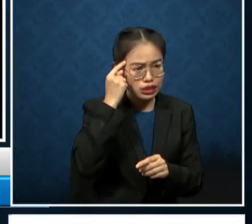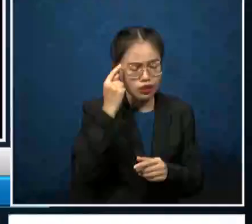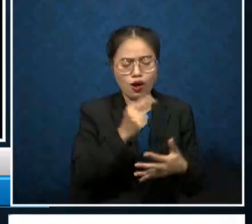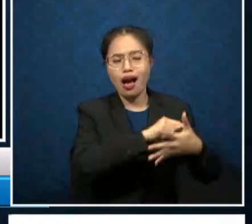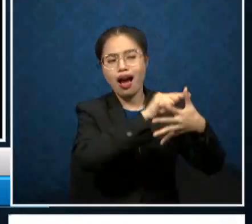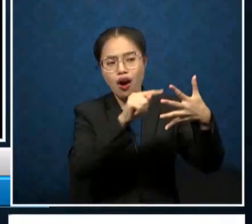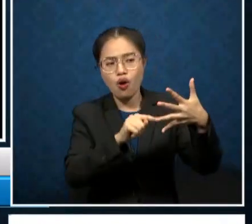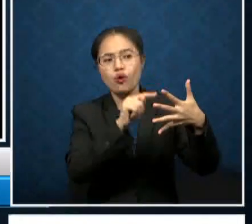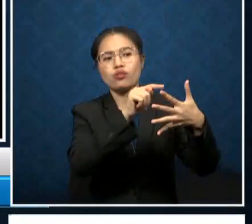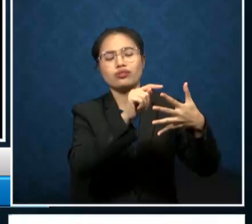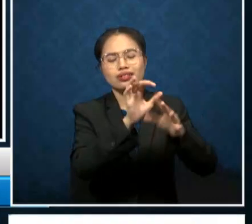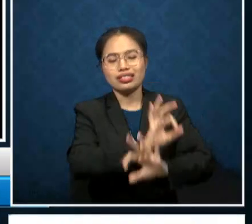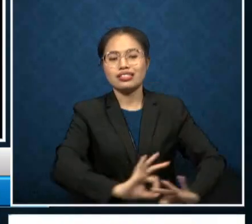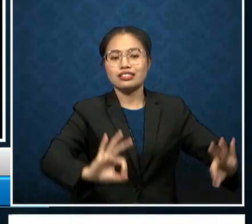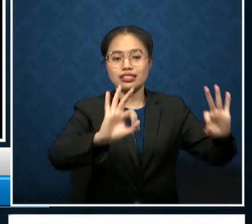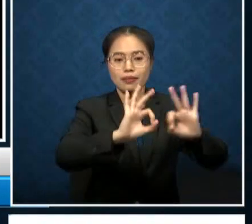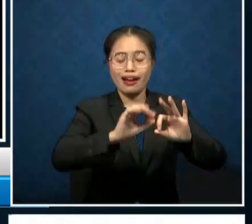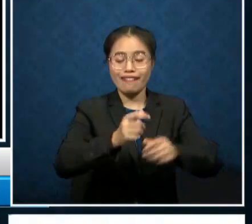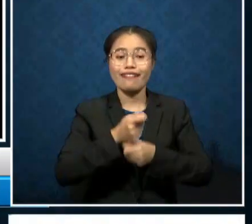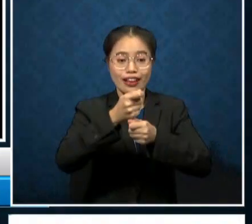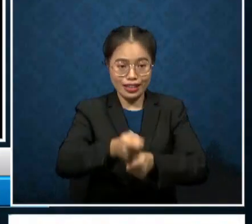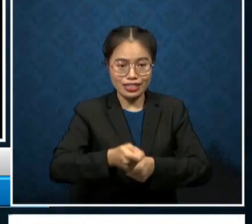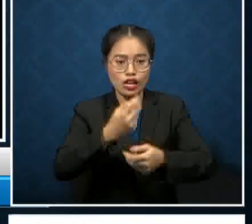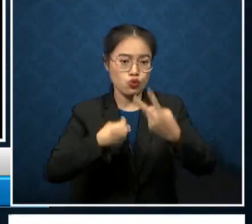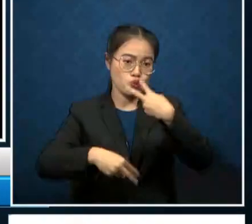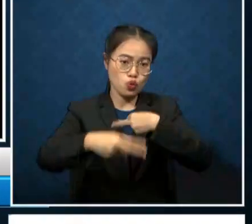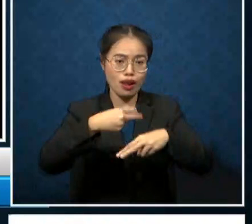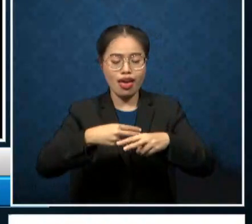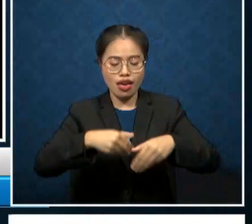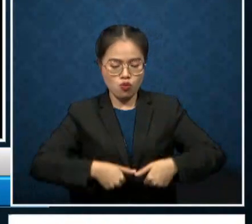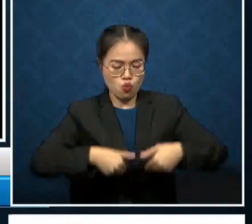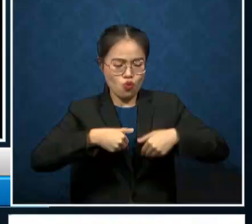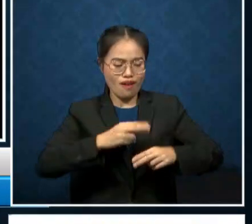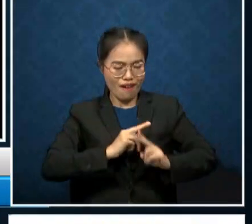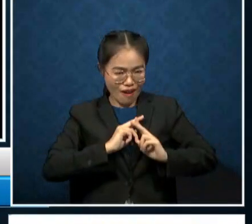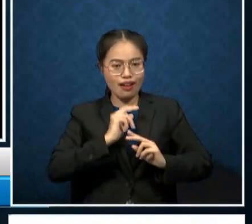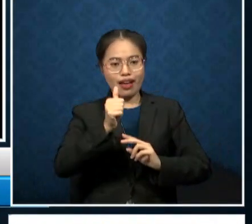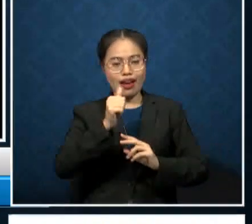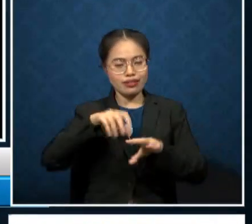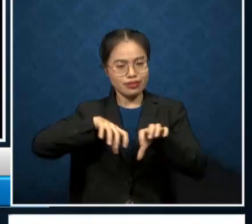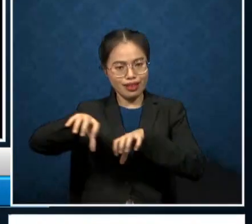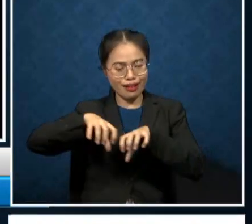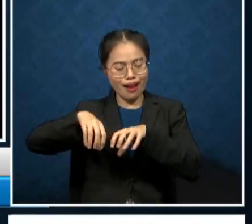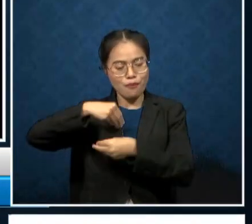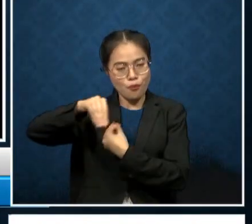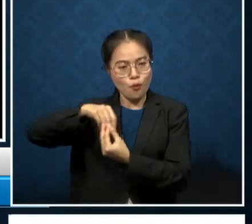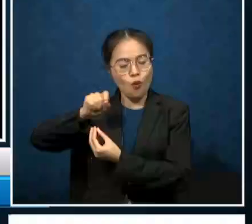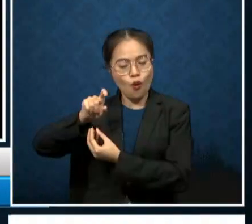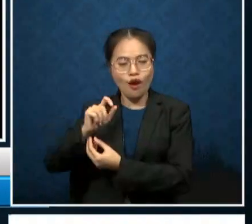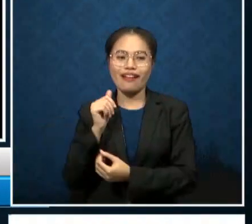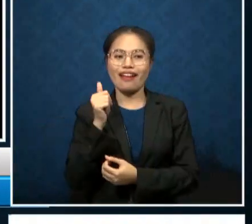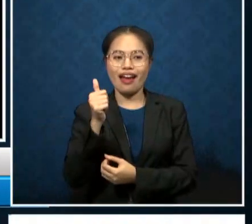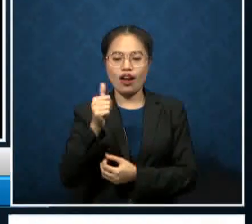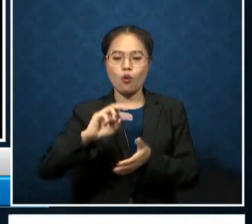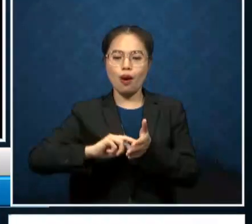ครู่นะครับสำคัญที่สุดพึ่งพาตนเองได้และมีความเข้มแข็งทางด้านการบริหารกิจการเขาเองนะครับเรามองว่าเกษตรกรคือต้องเป็น